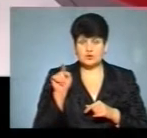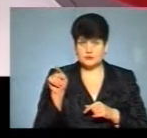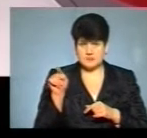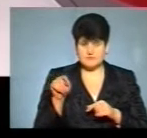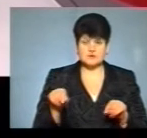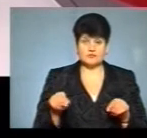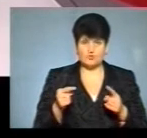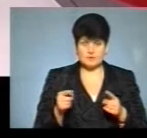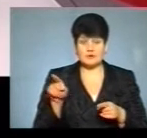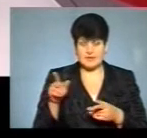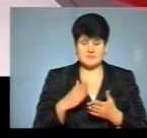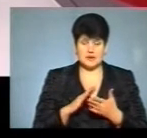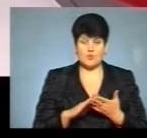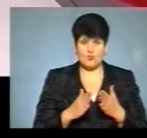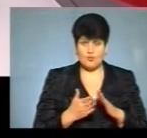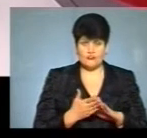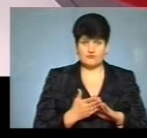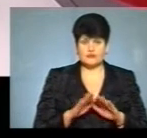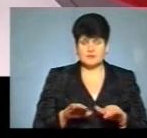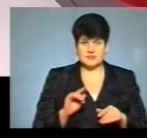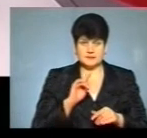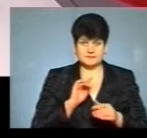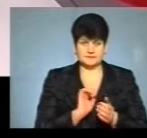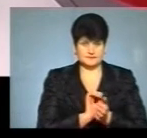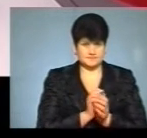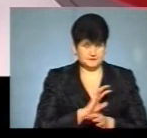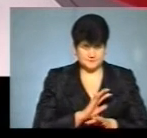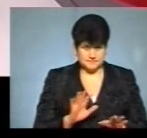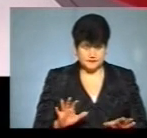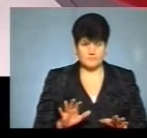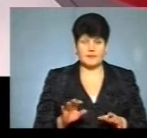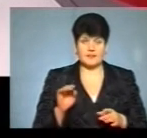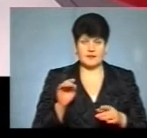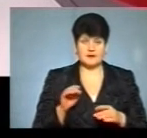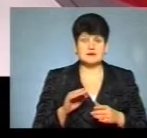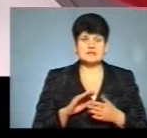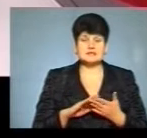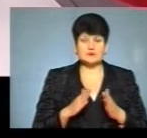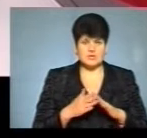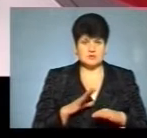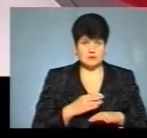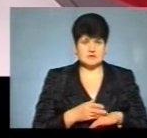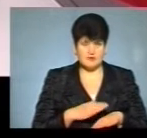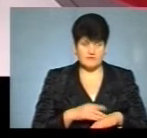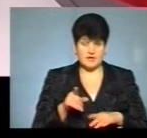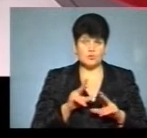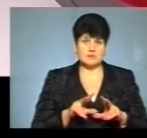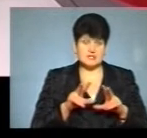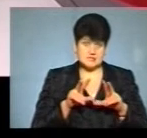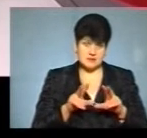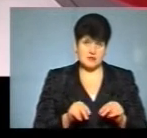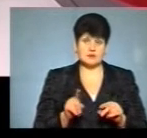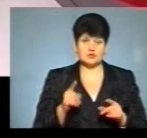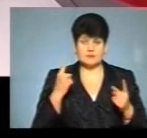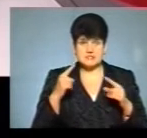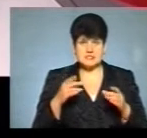є відповідні умови, щоб діти не тіснилися. Так, ми пам'ятаємо цю ситуацію, вона була складною, але ви обіцяли, що будете дофінансовувати. Але ми обіцяли, що ми